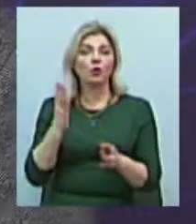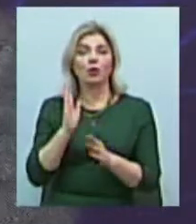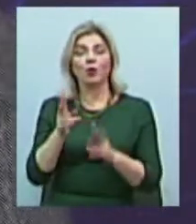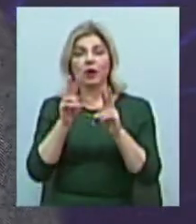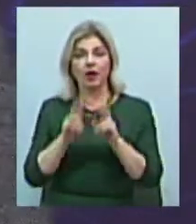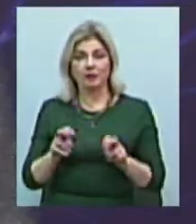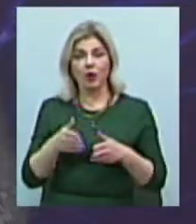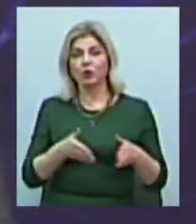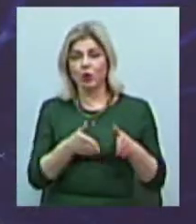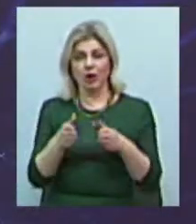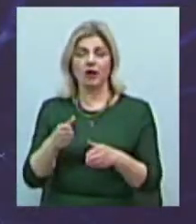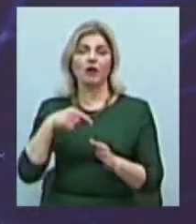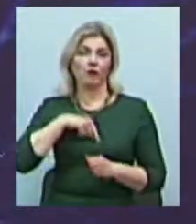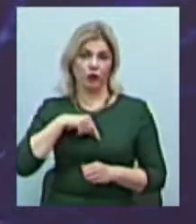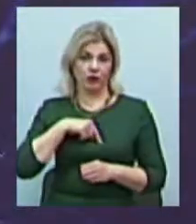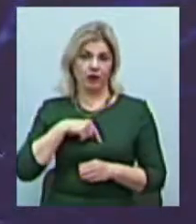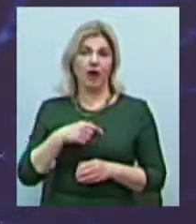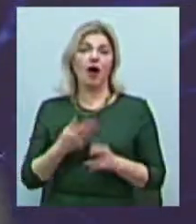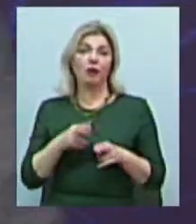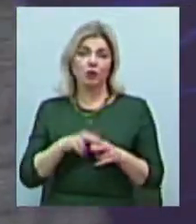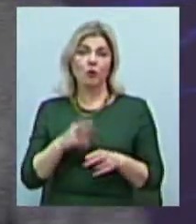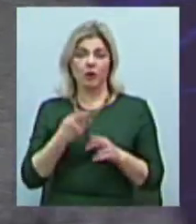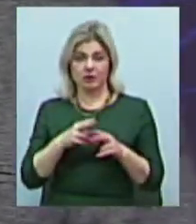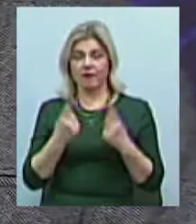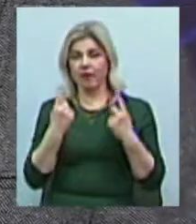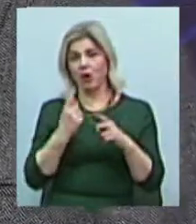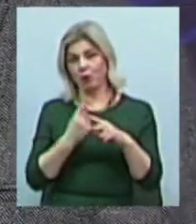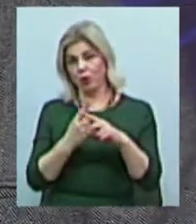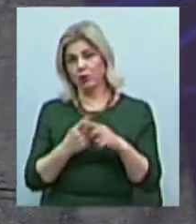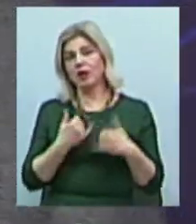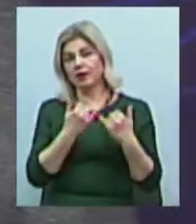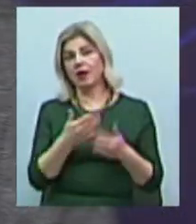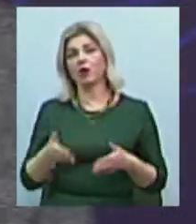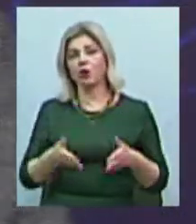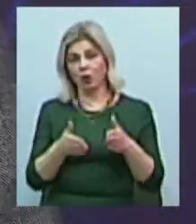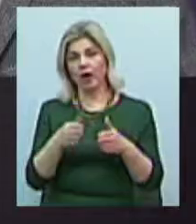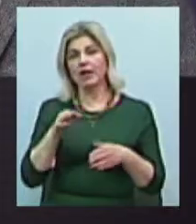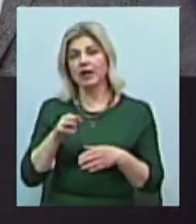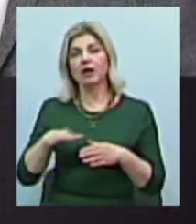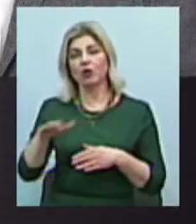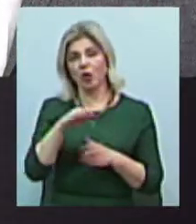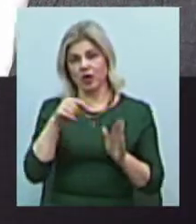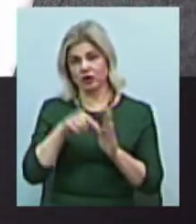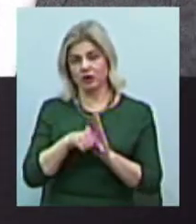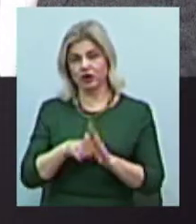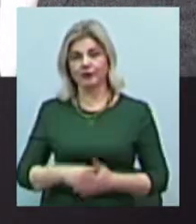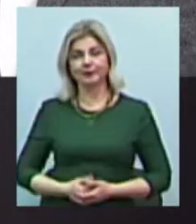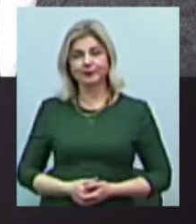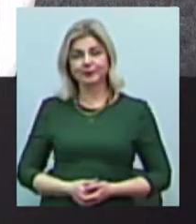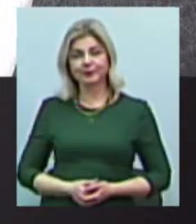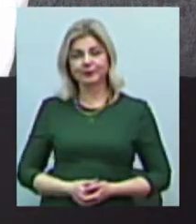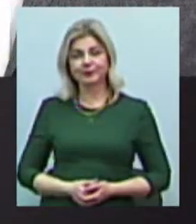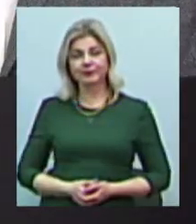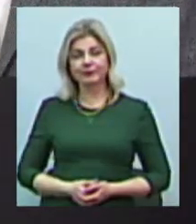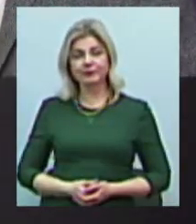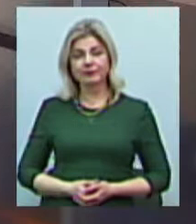розглядатися дороги Т-значення. Тому, як на мене, це великий плюс для доріг територіального значення. Розуміло. Володимир.